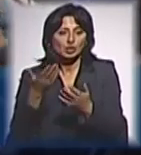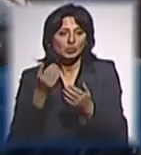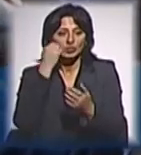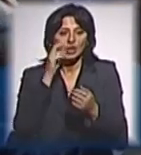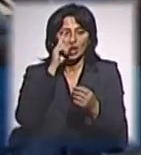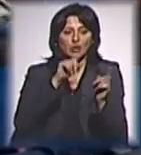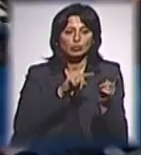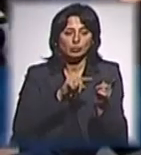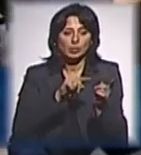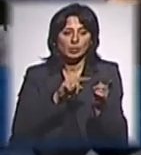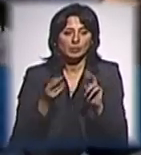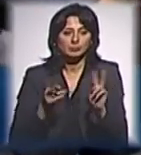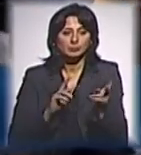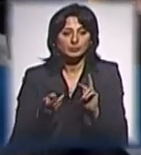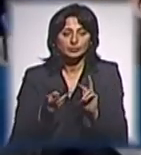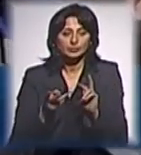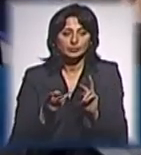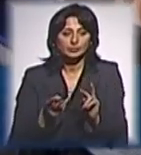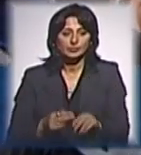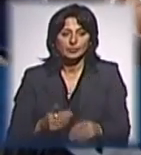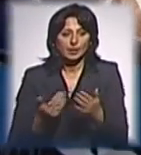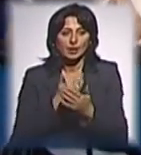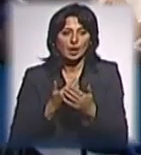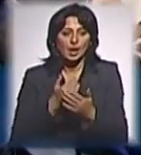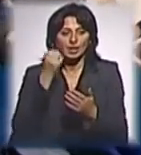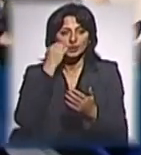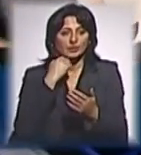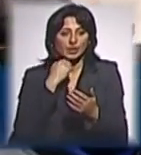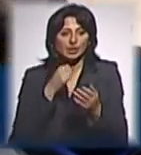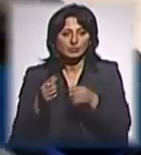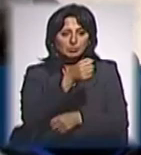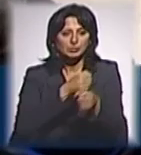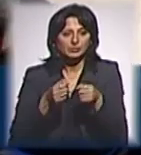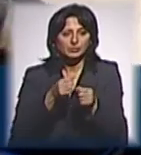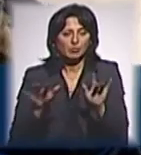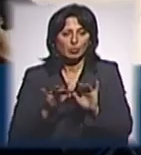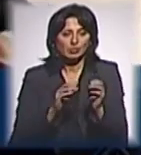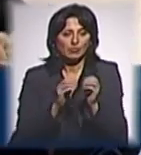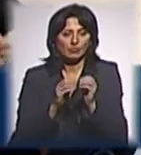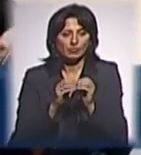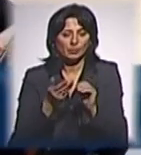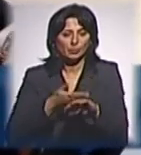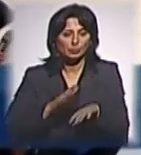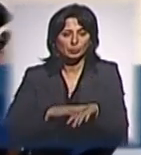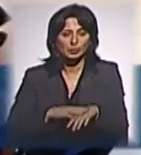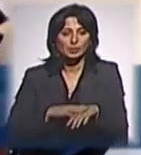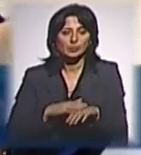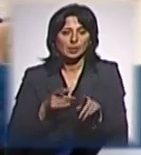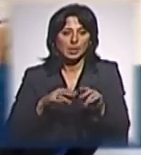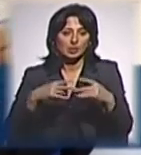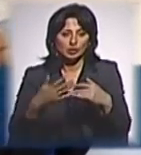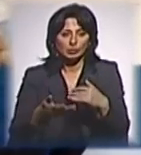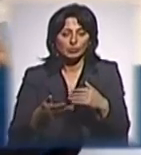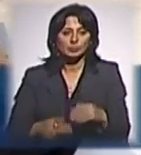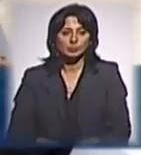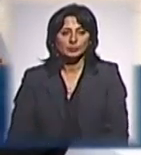ძველი ხელისუფლების ახალის ძველით შეცვლის პროცესი საკმაოდ რთული თუ ასე